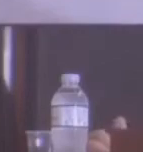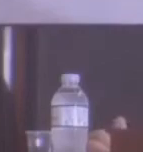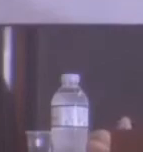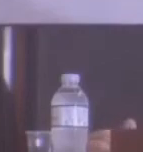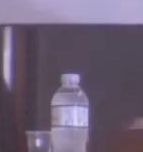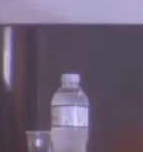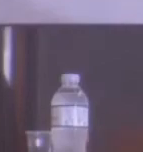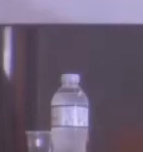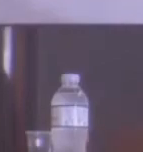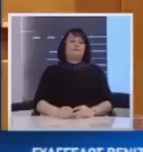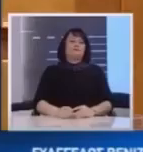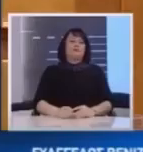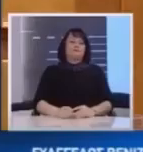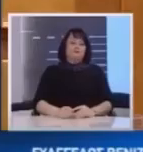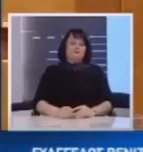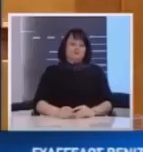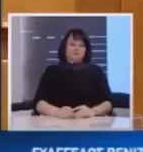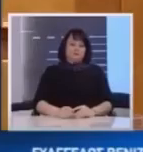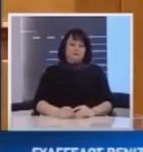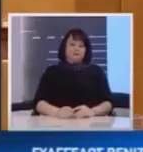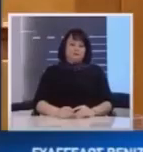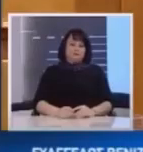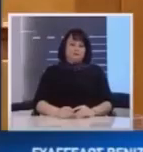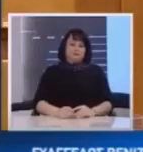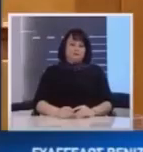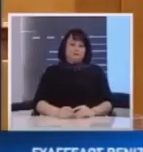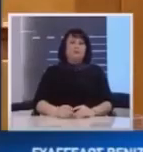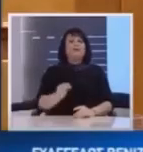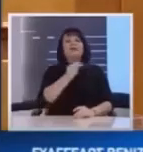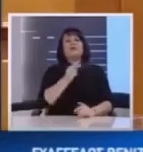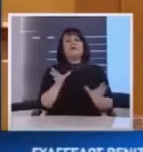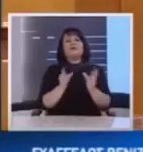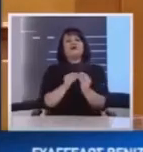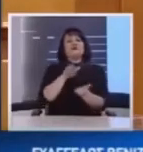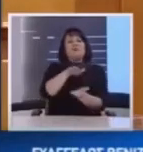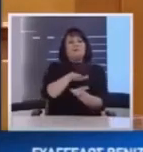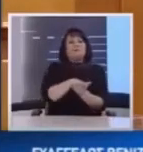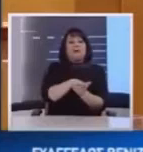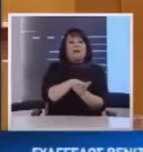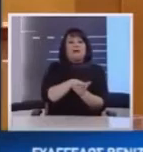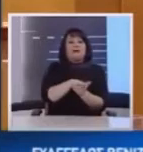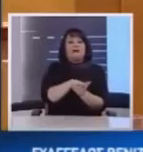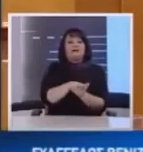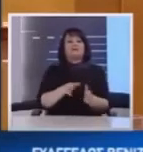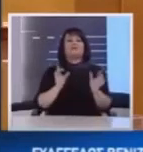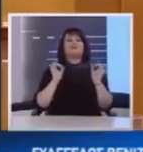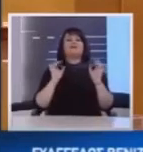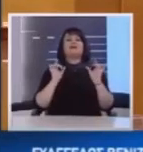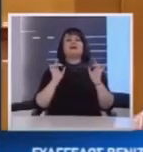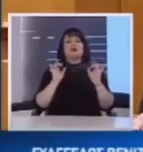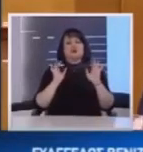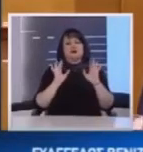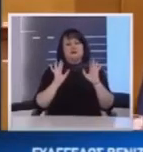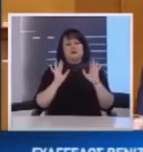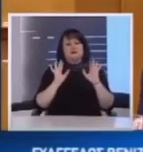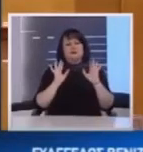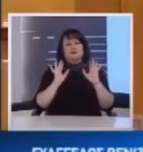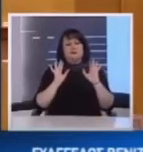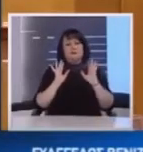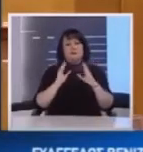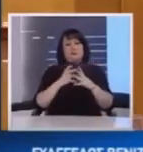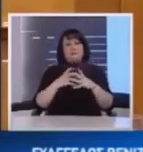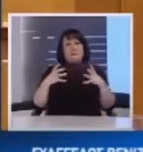Και θα ήθελα επίσης να... Το θέμα των μαρτύρων είναι τίποτα μπροστά στο κόλπο